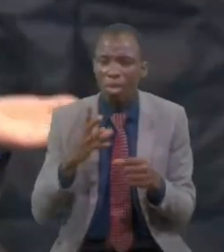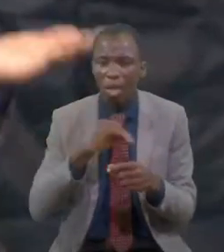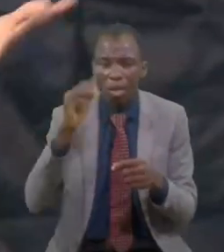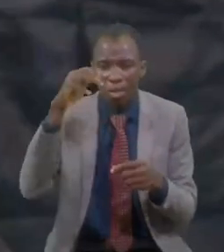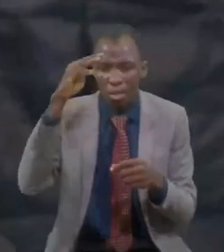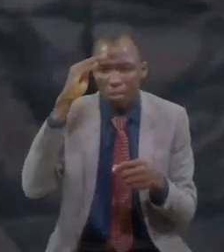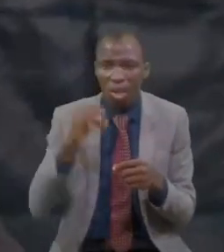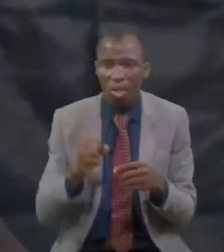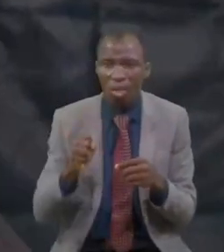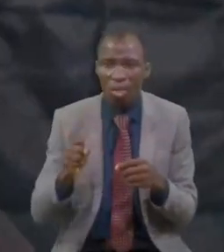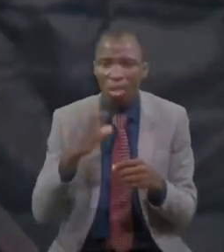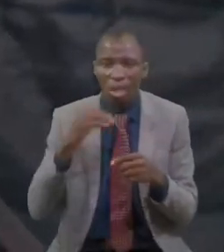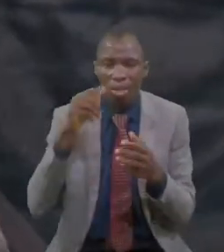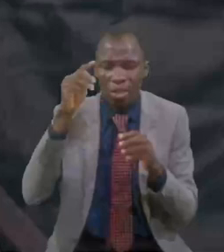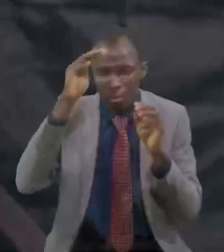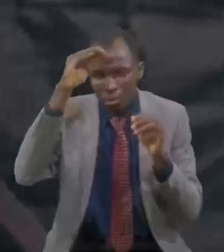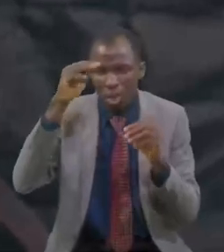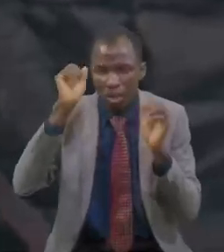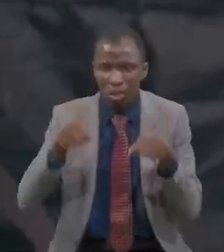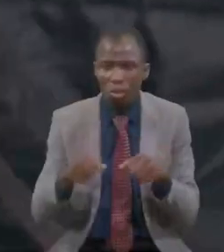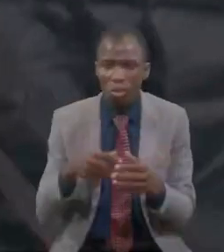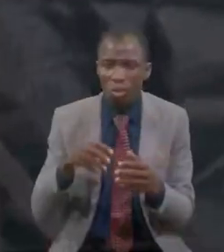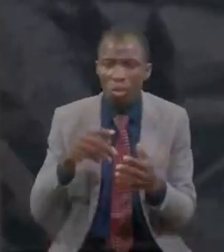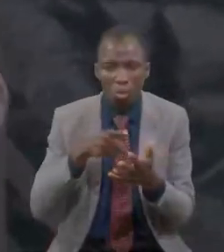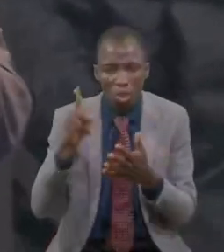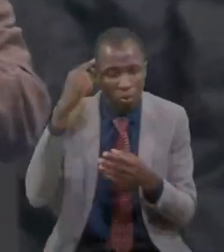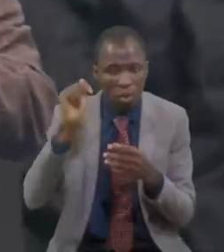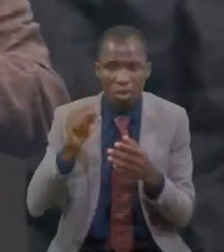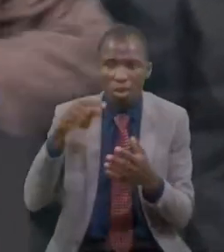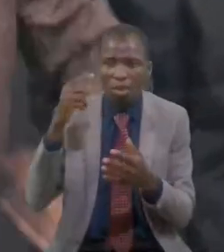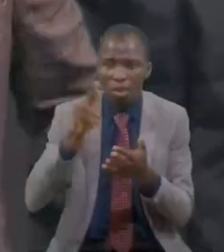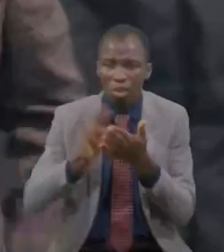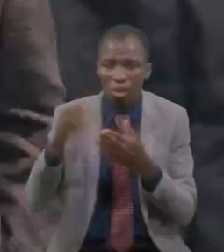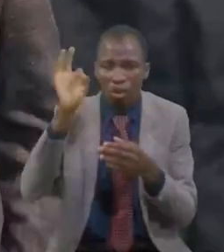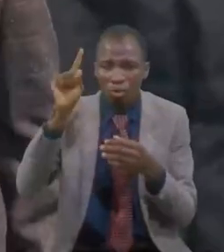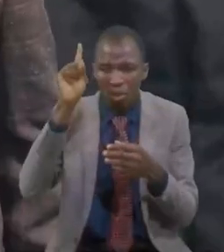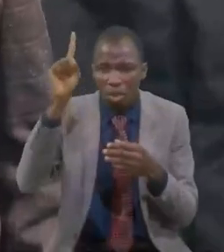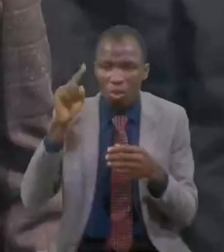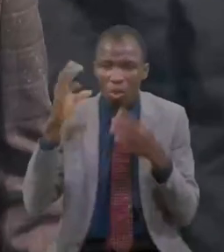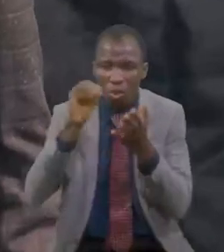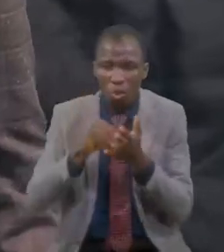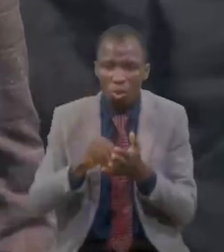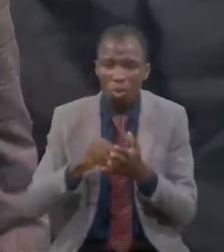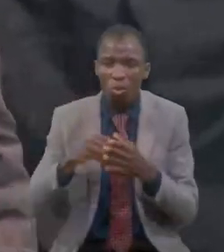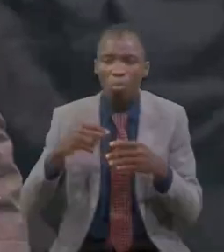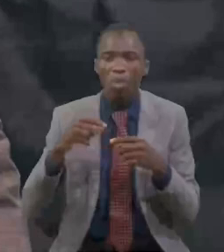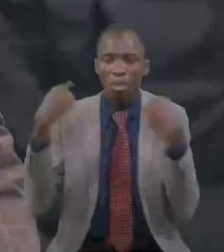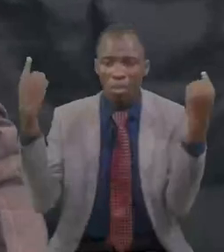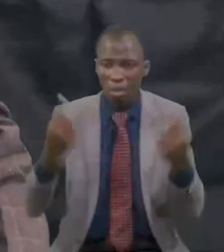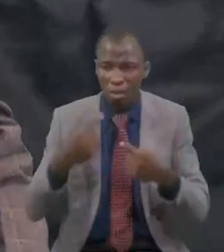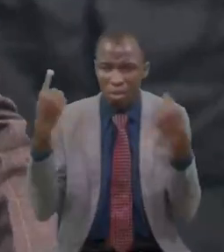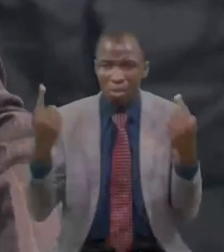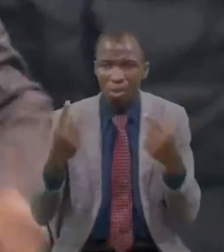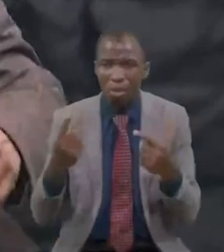transgresser alors le transgresseur doit porter les conséquences de ces transgression mais Christ a